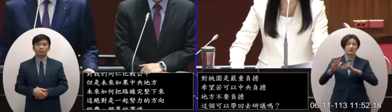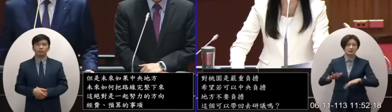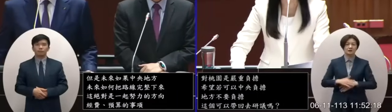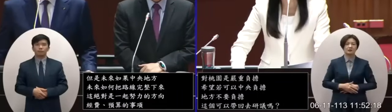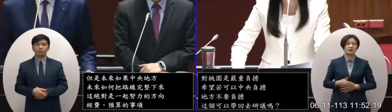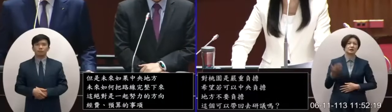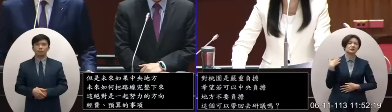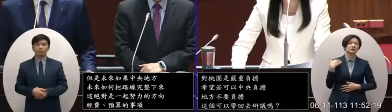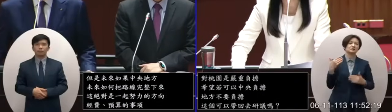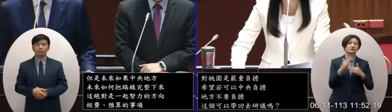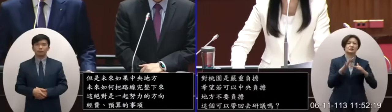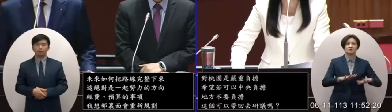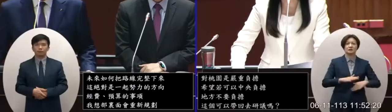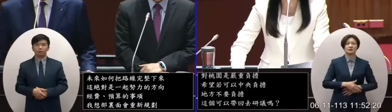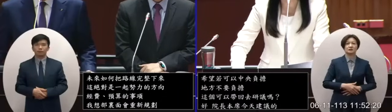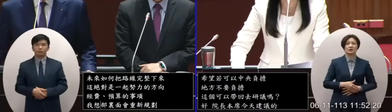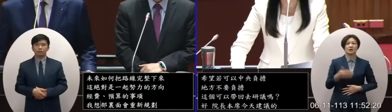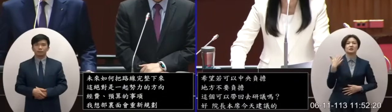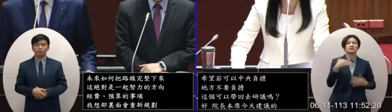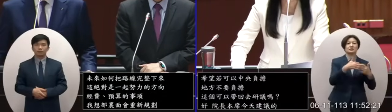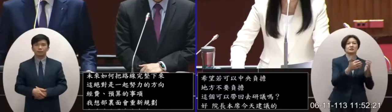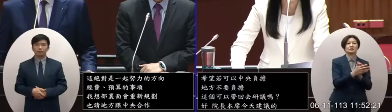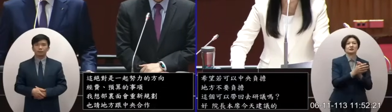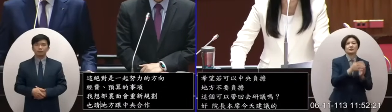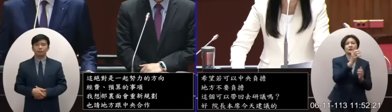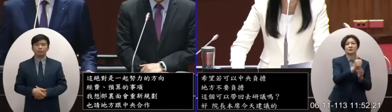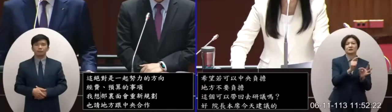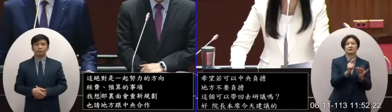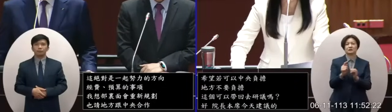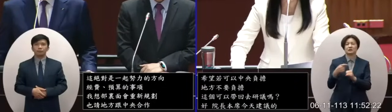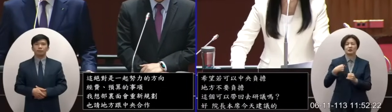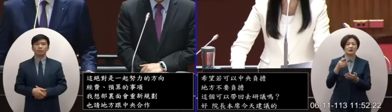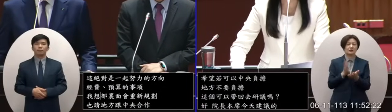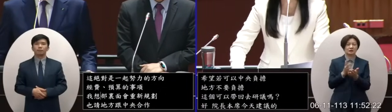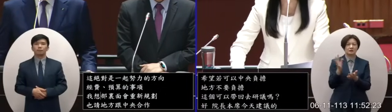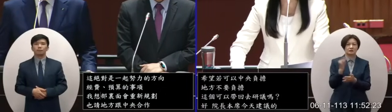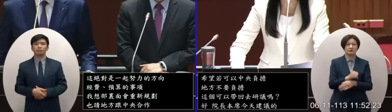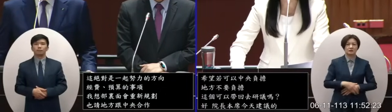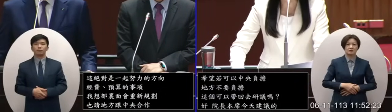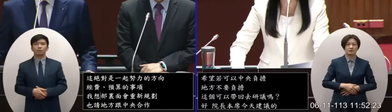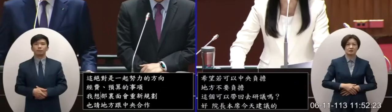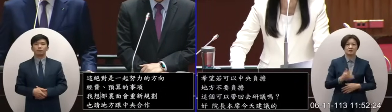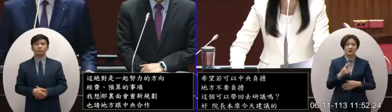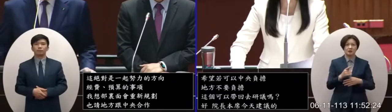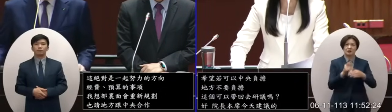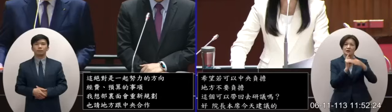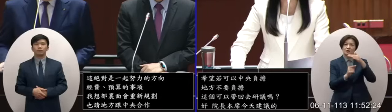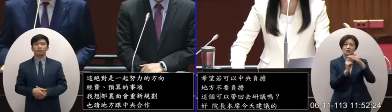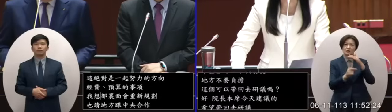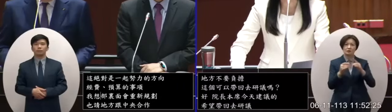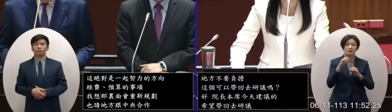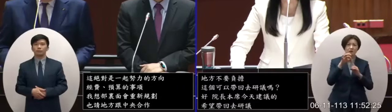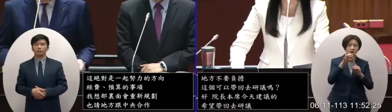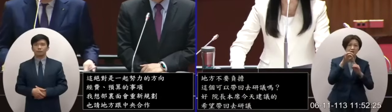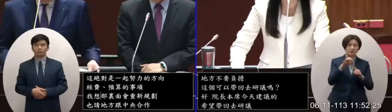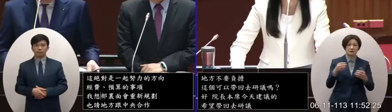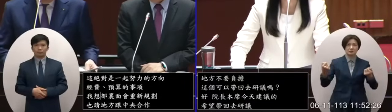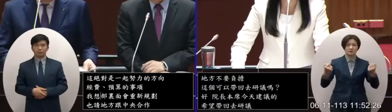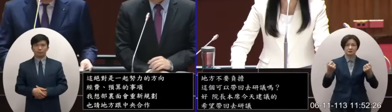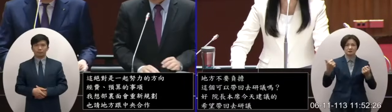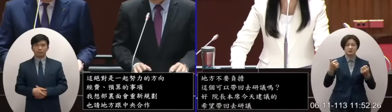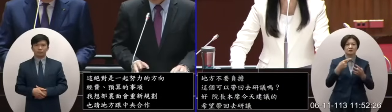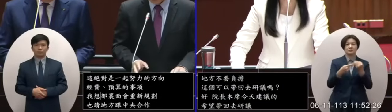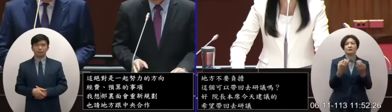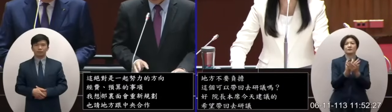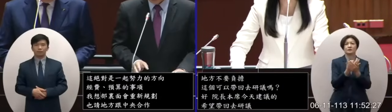讲到这一届哈，前一个部长讲到这个部长哦，都在谈我们现在国道客运的班次啊，因为司机员很缺乏。